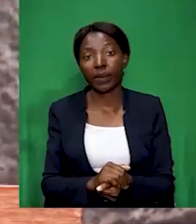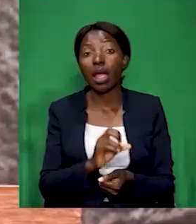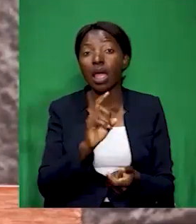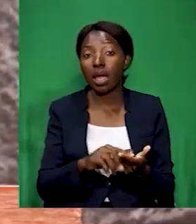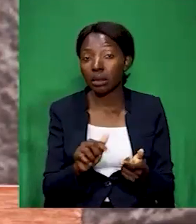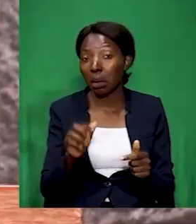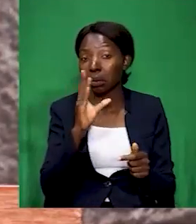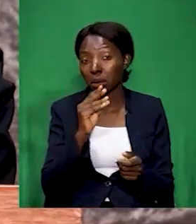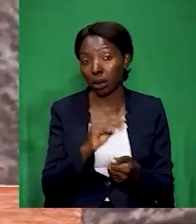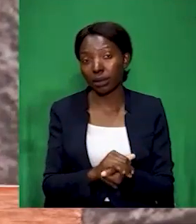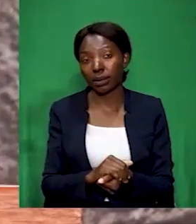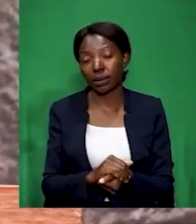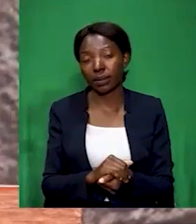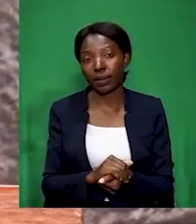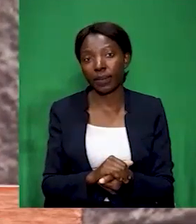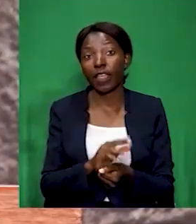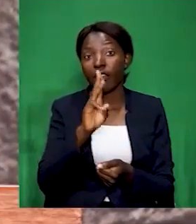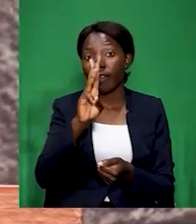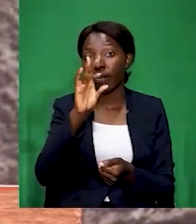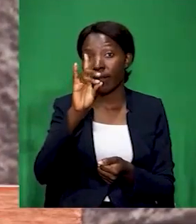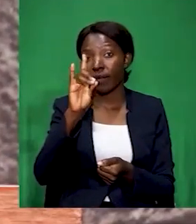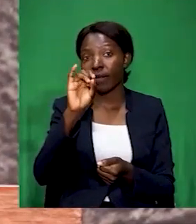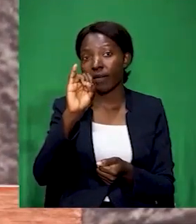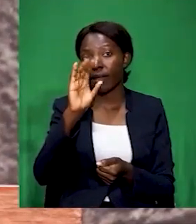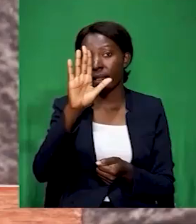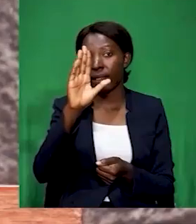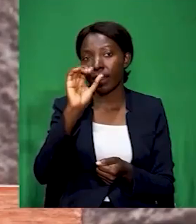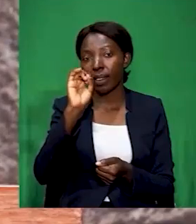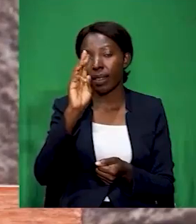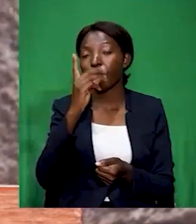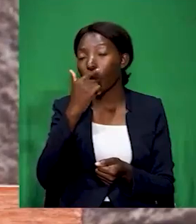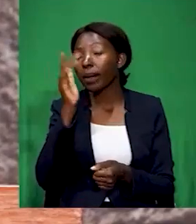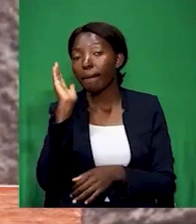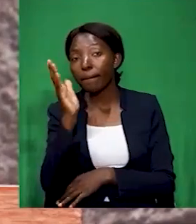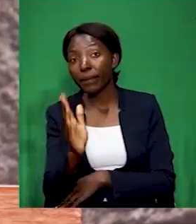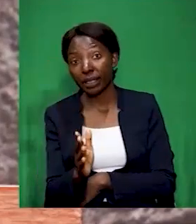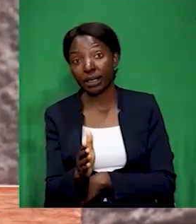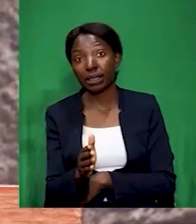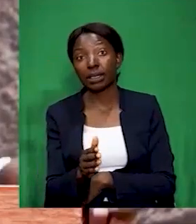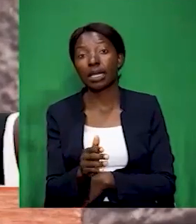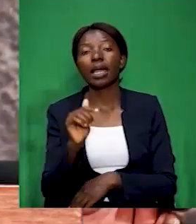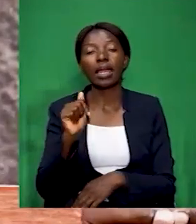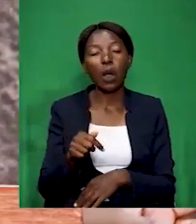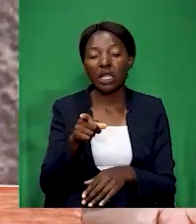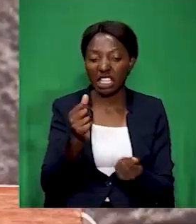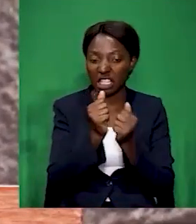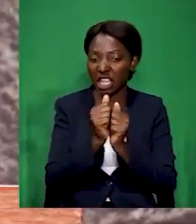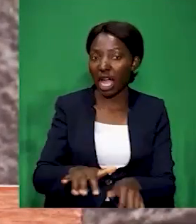zvikanzi panapa Philip akati aparidza inzwa zvikanzi na Simon